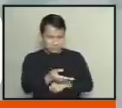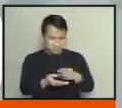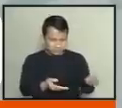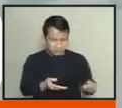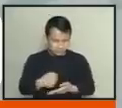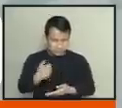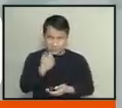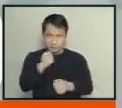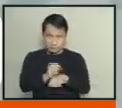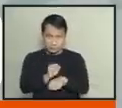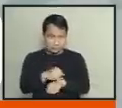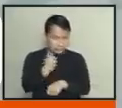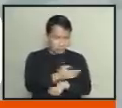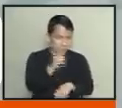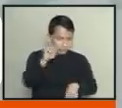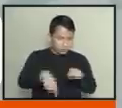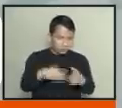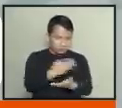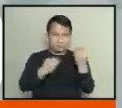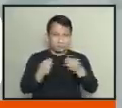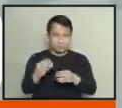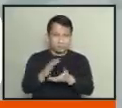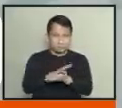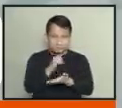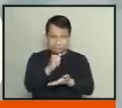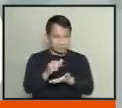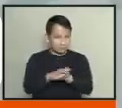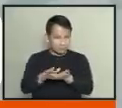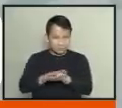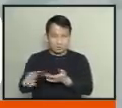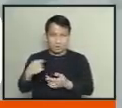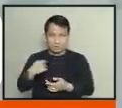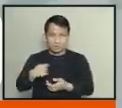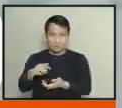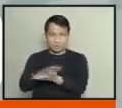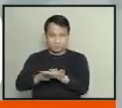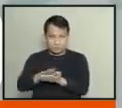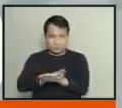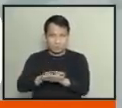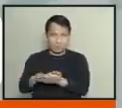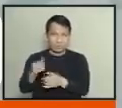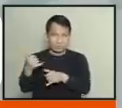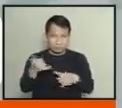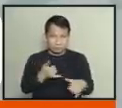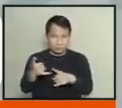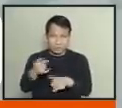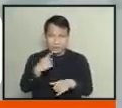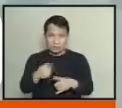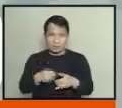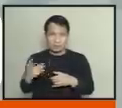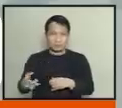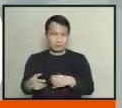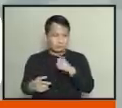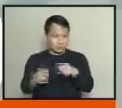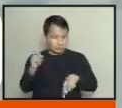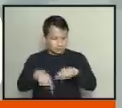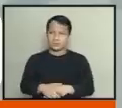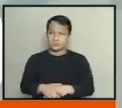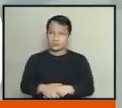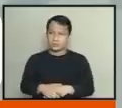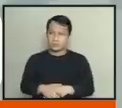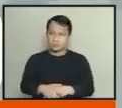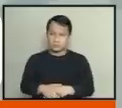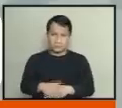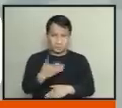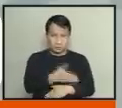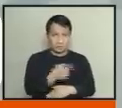naman na ibabudget. Tapos tingnan mo yung bahay, parang basurahan. Sino nag-uugas ng plato? Ako. Sino nililinsok? Bawo, nagpapatapon ng basura, hindi mo maayos yung mga bata.